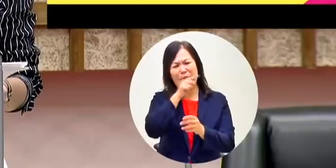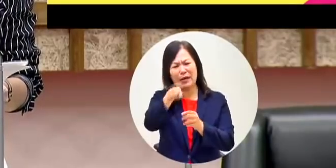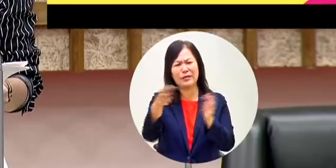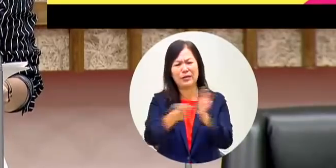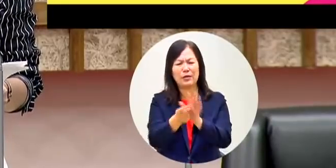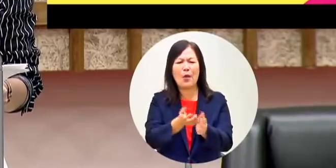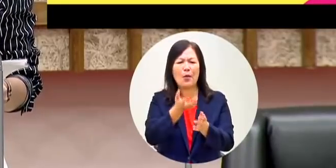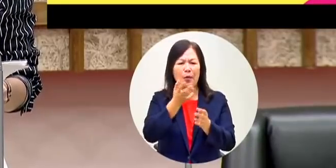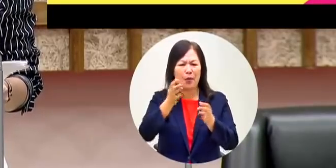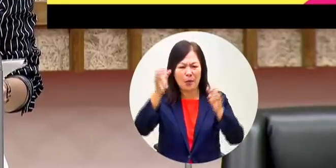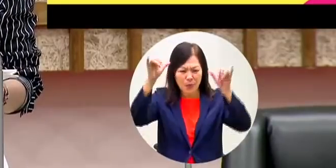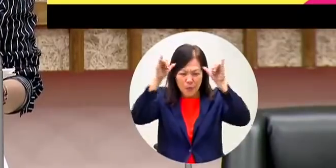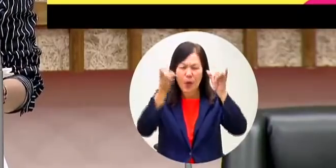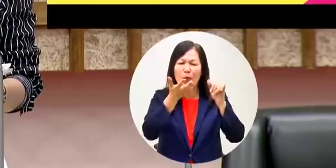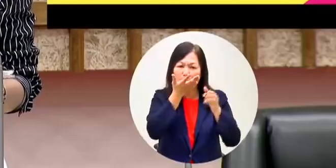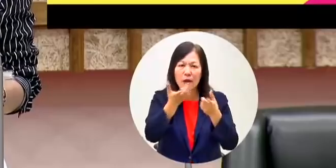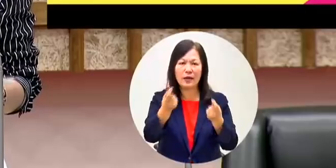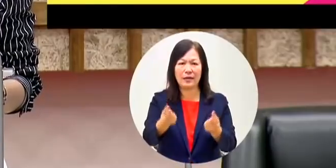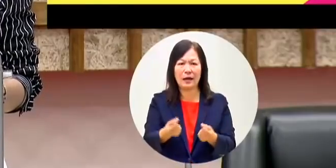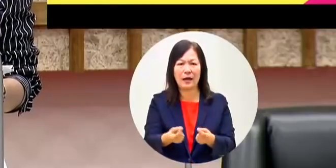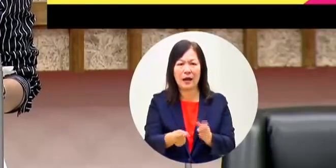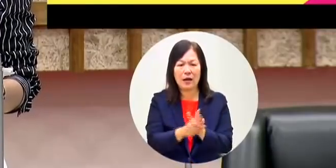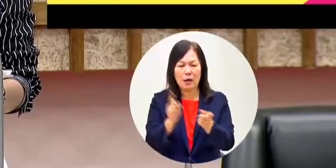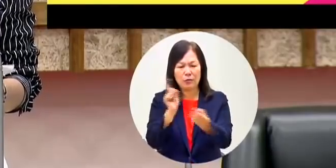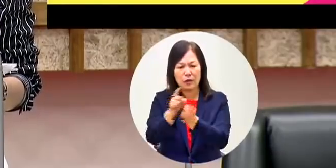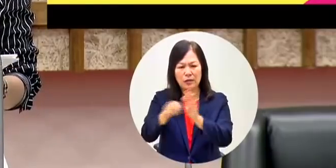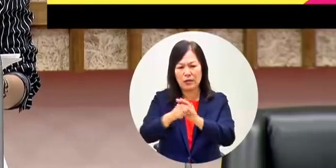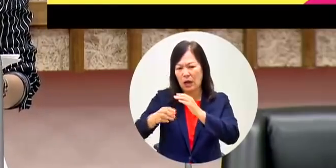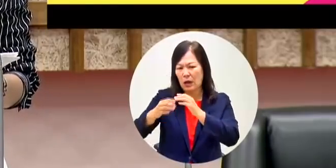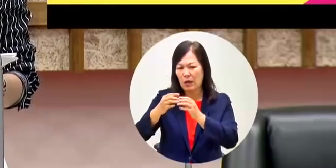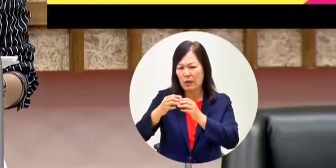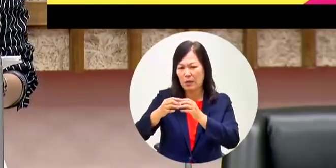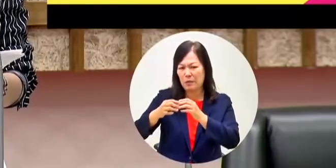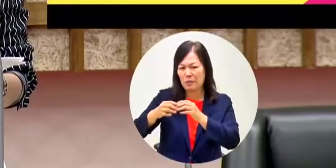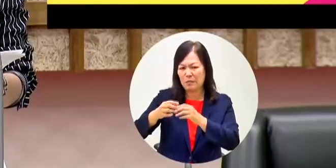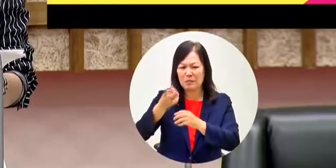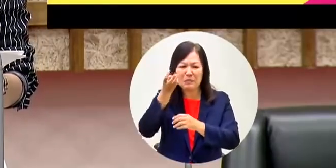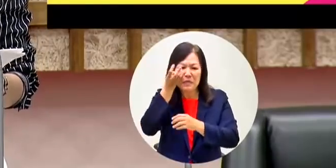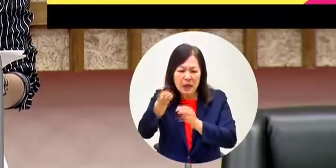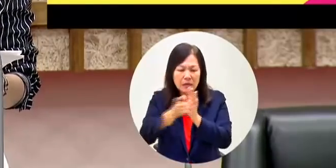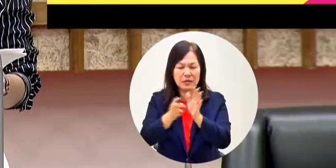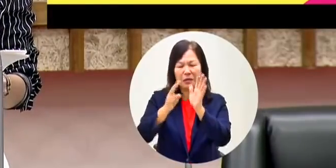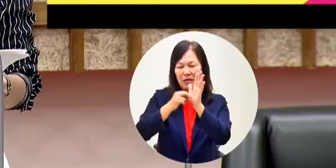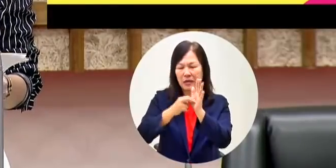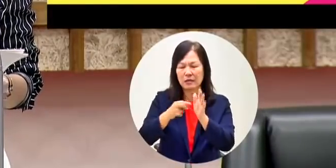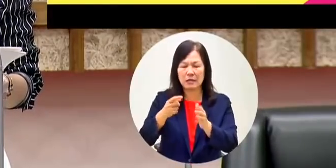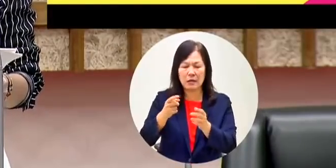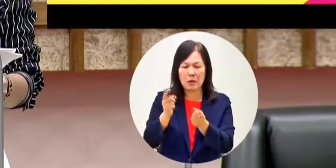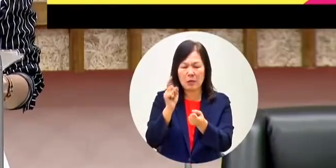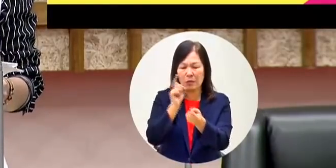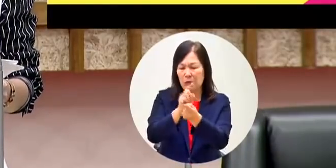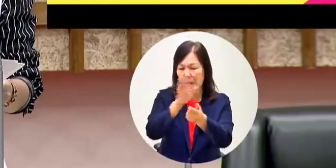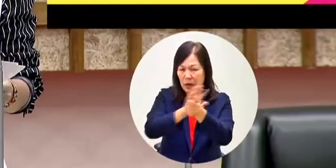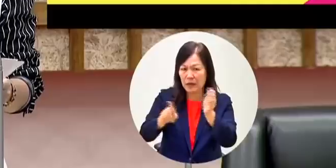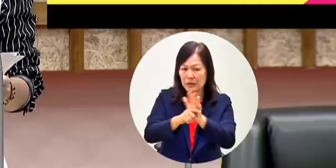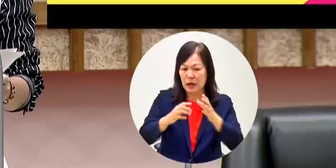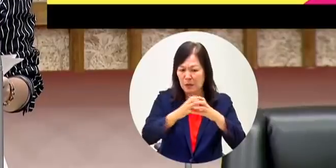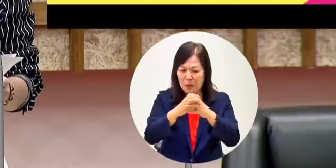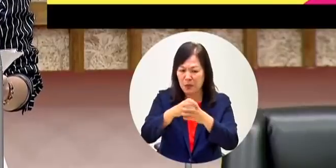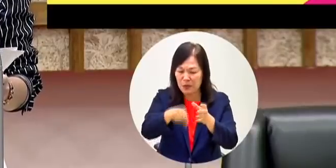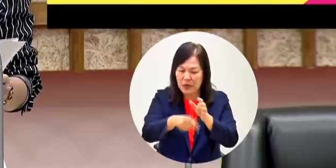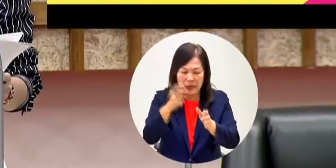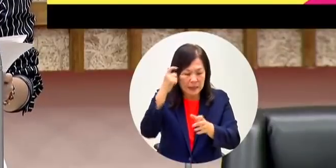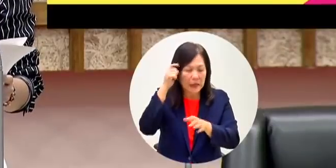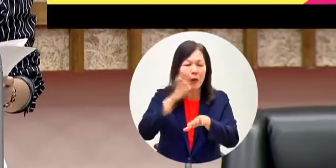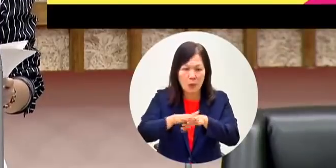尽公平的一些陈述呢绝对当然也会影响到市府的士气跟绩效。所以本席呢